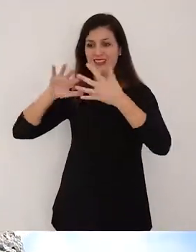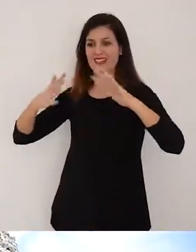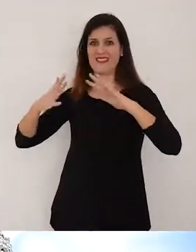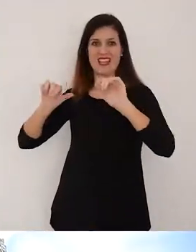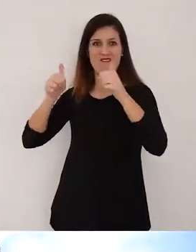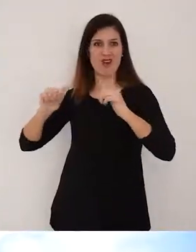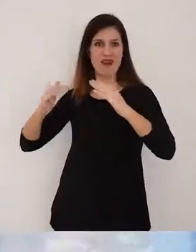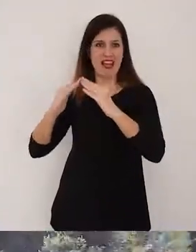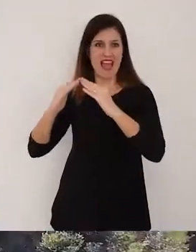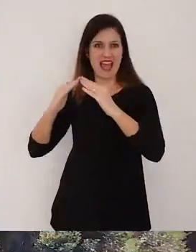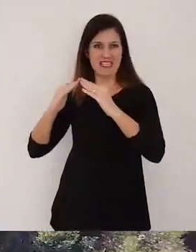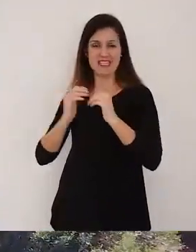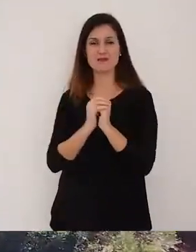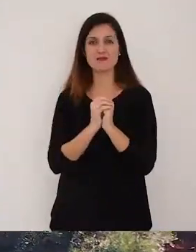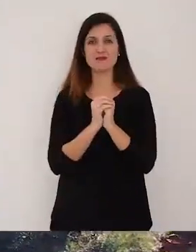secco.